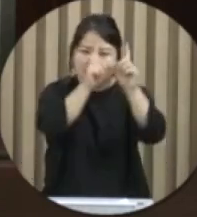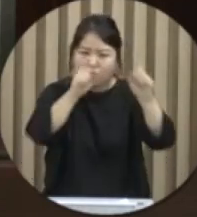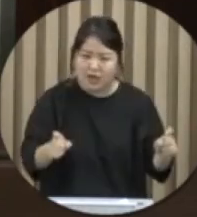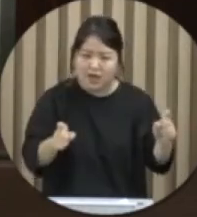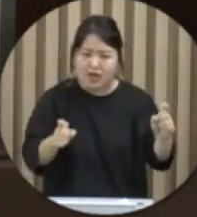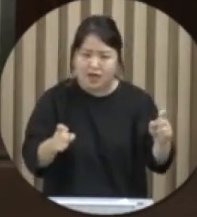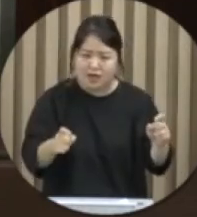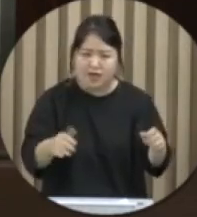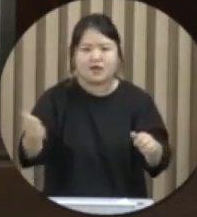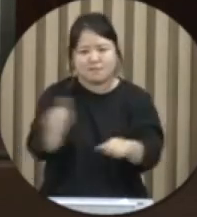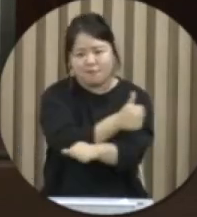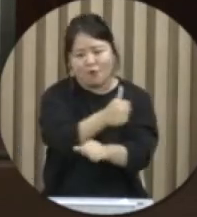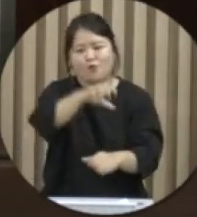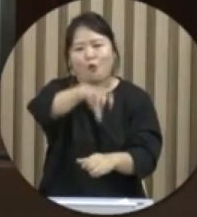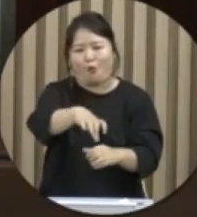해왔습니다